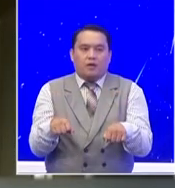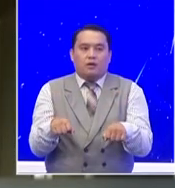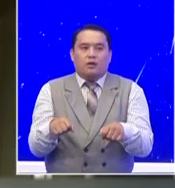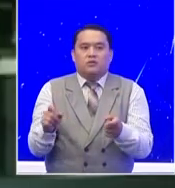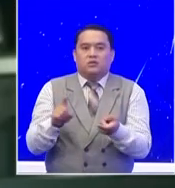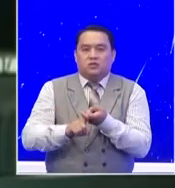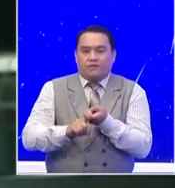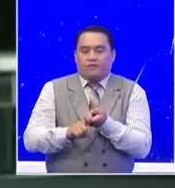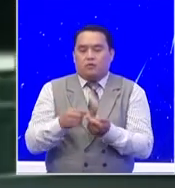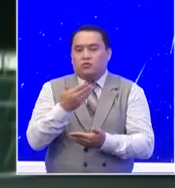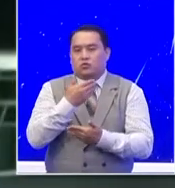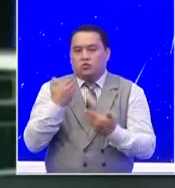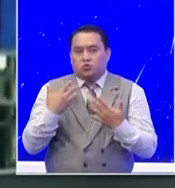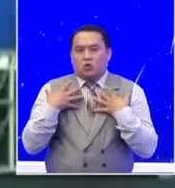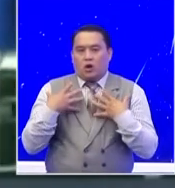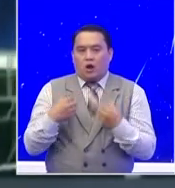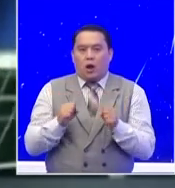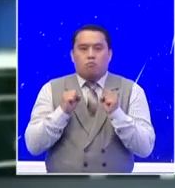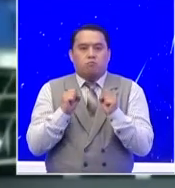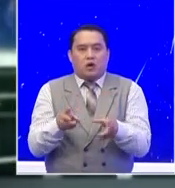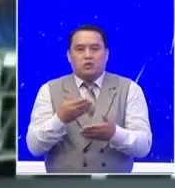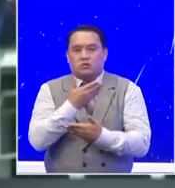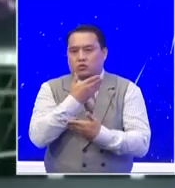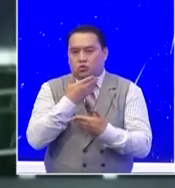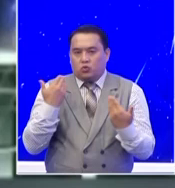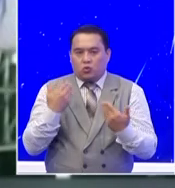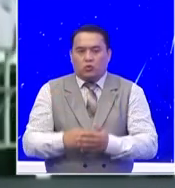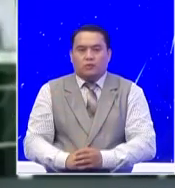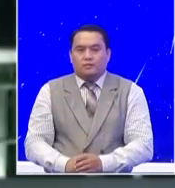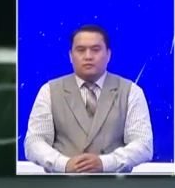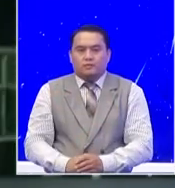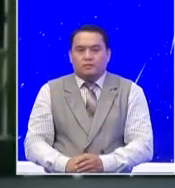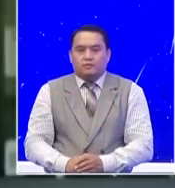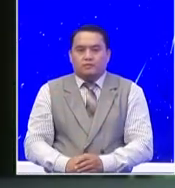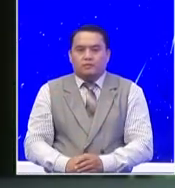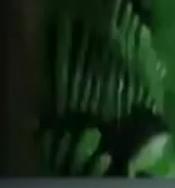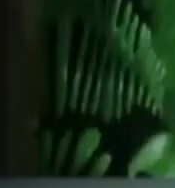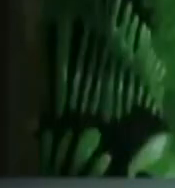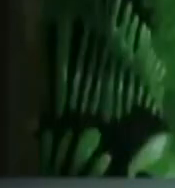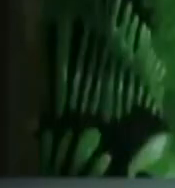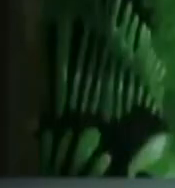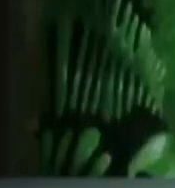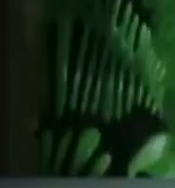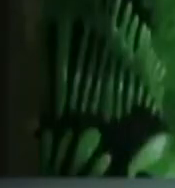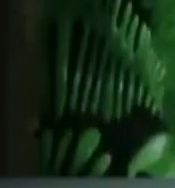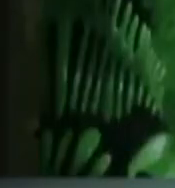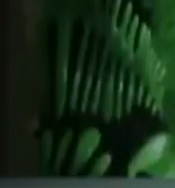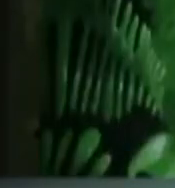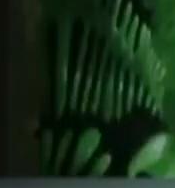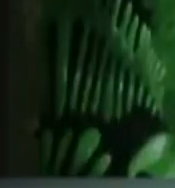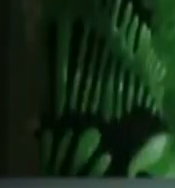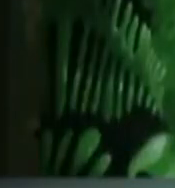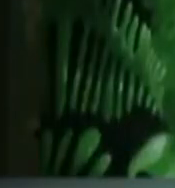жақын қатынаспайды, әрі денсаулығына қатер төнбейді. Топтаманы ғаламтор ақпараттарымен дайындаған Меруерт Қыдырбай за жетсу телеарнасы.